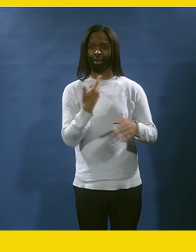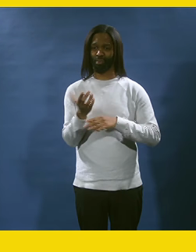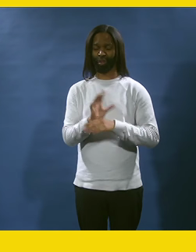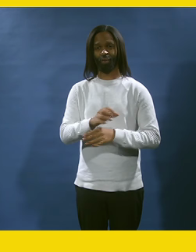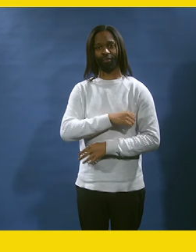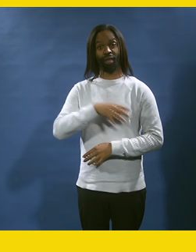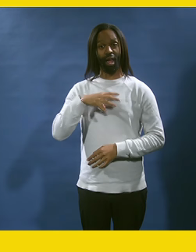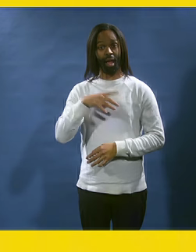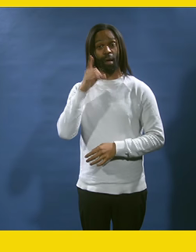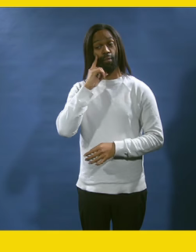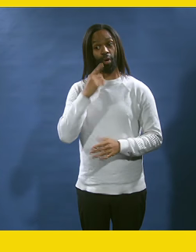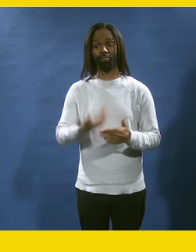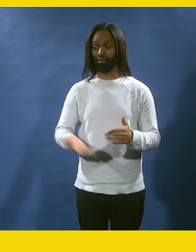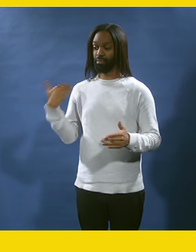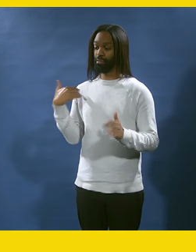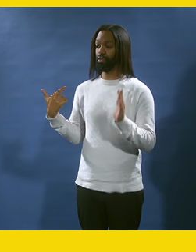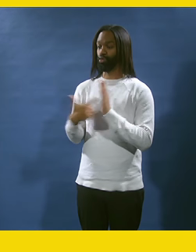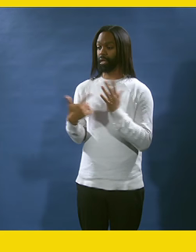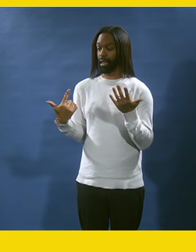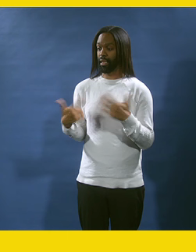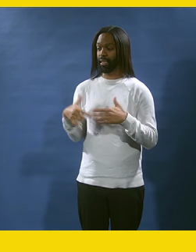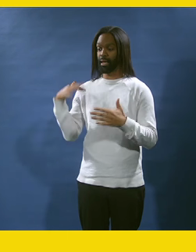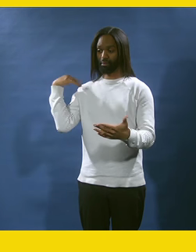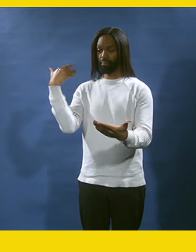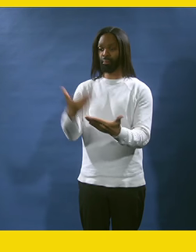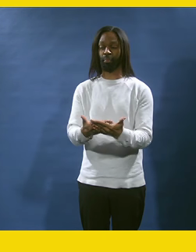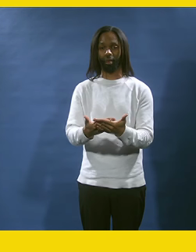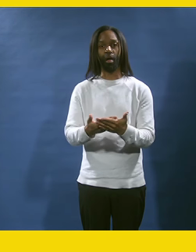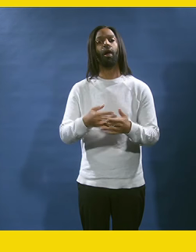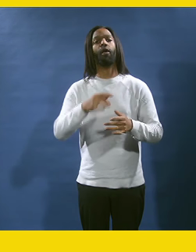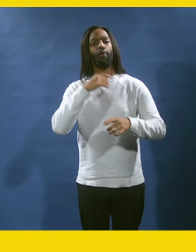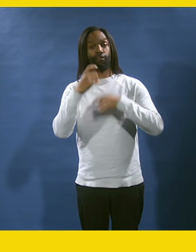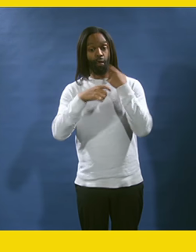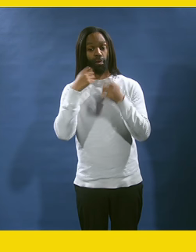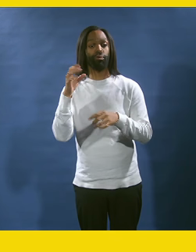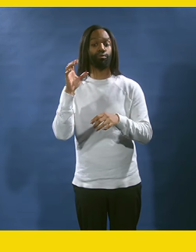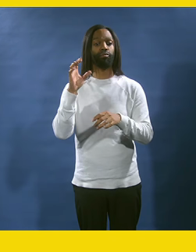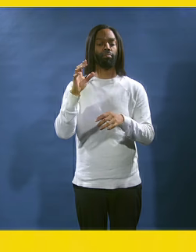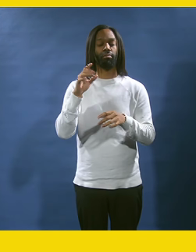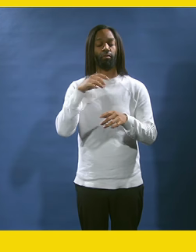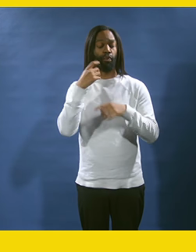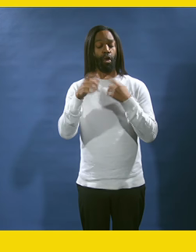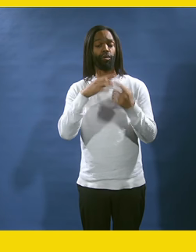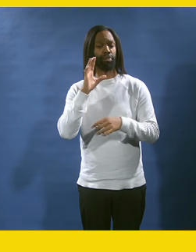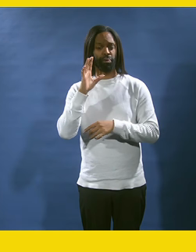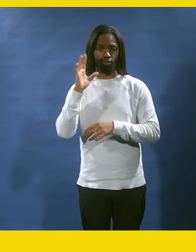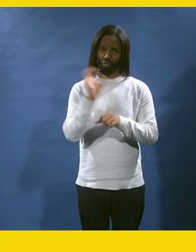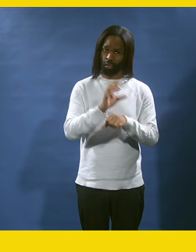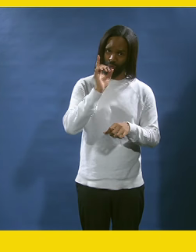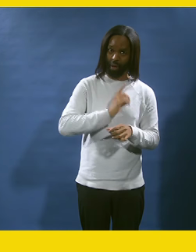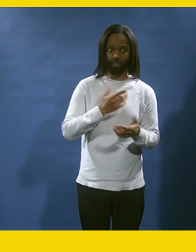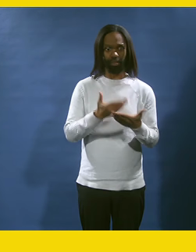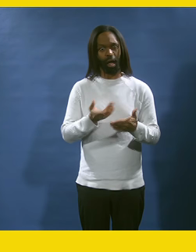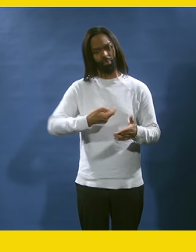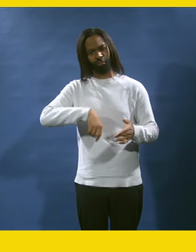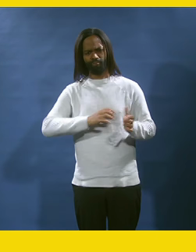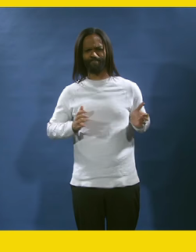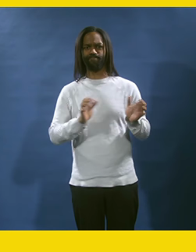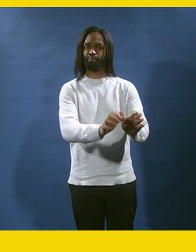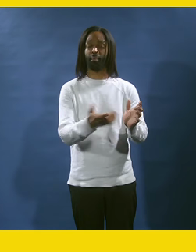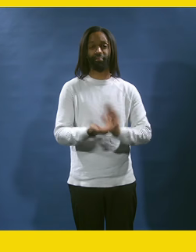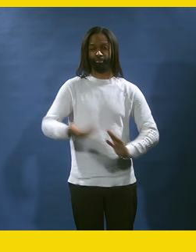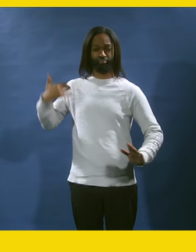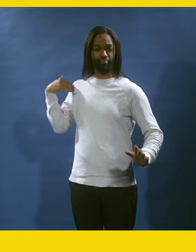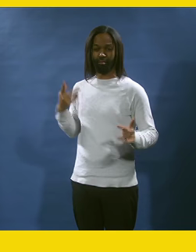de faire la lutte contre les violences faites aux femmes la grande cause de notre mandat régional. Alors, il n'y a pas de grand discours chez nous, il y a